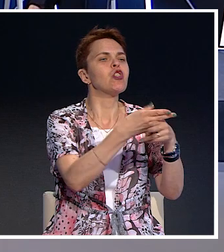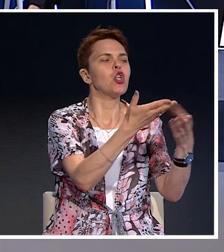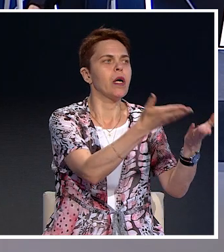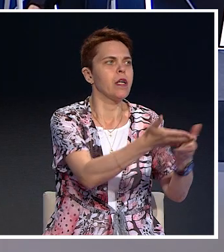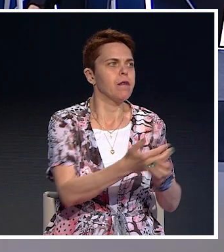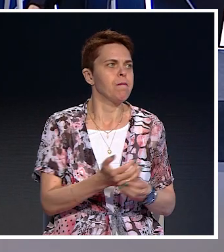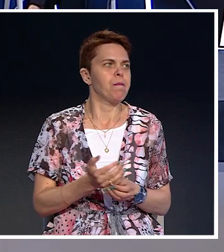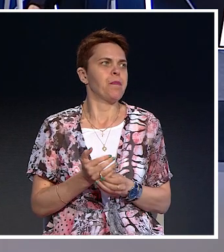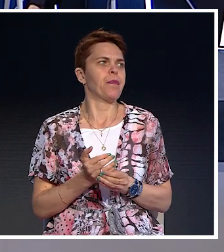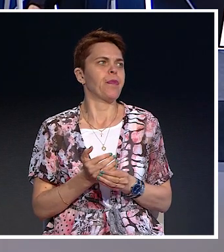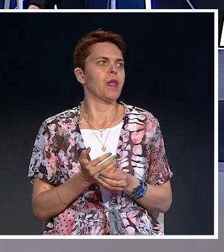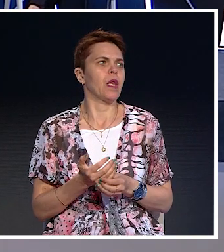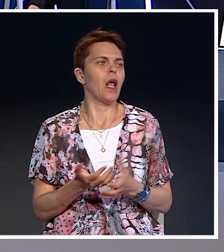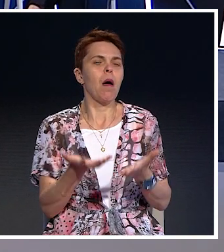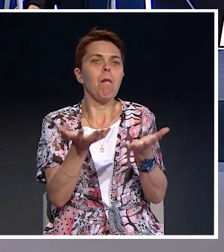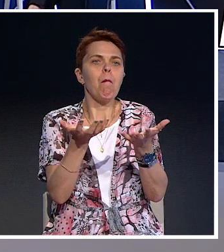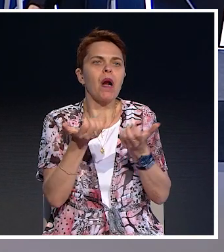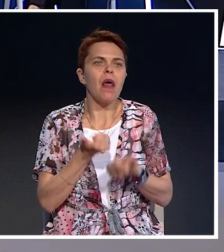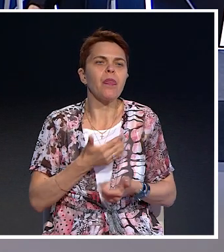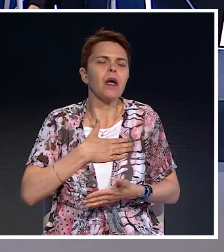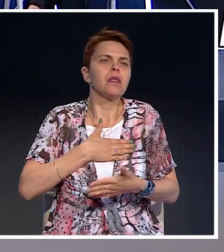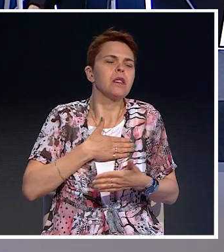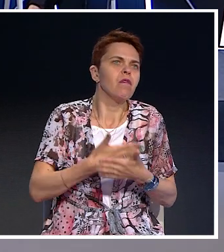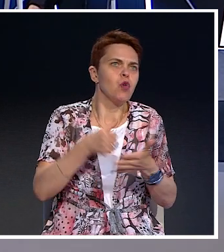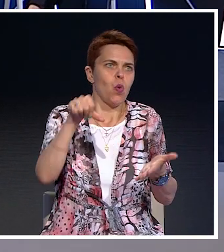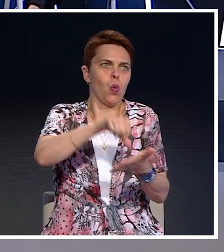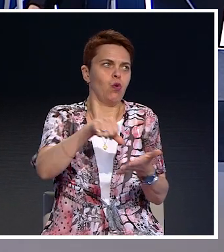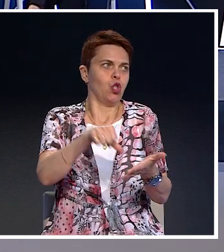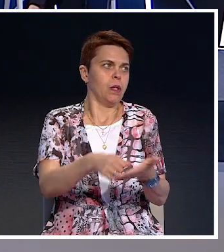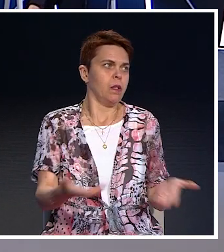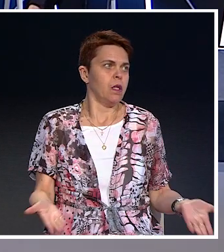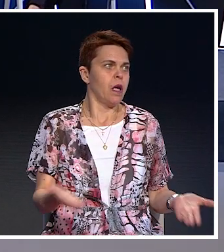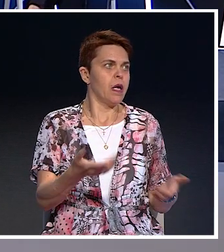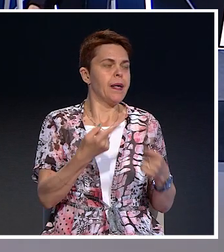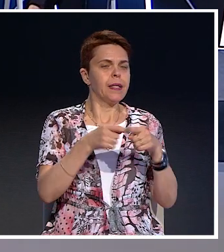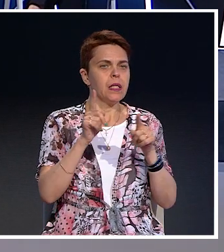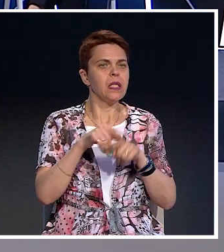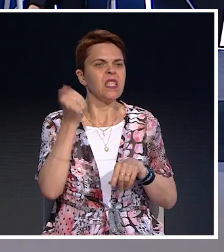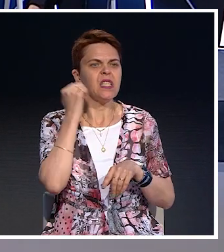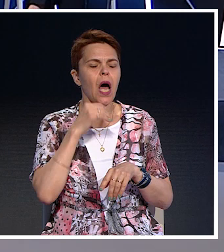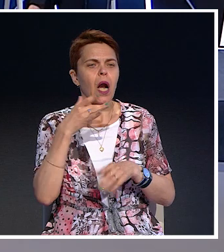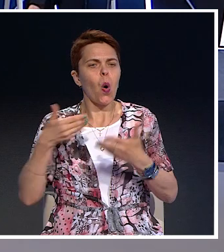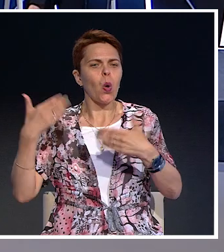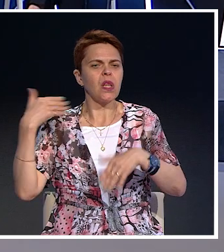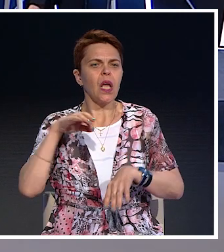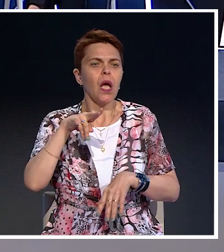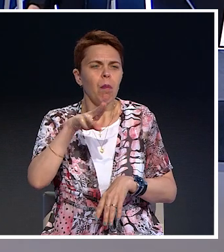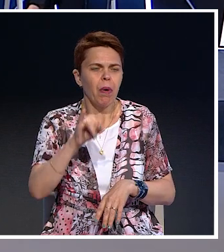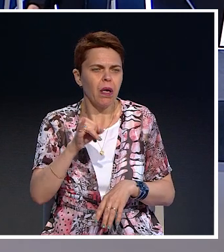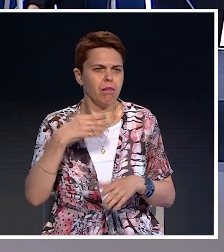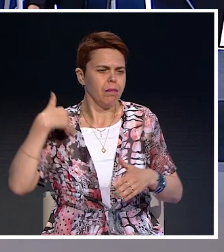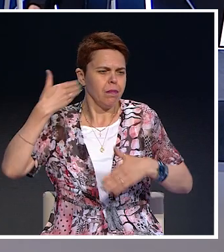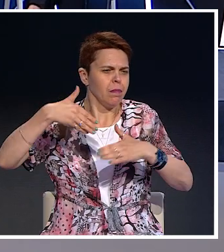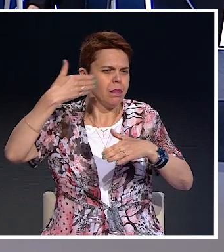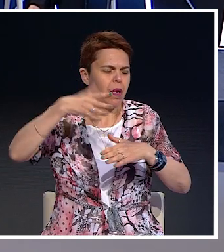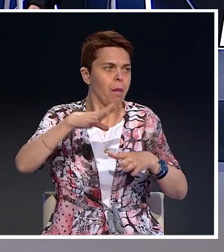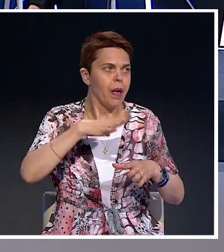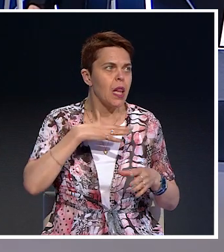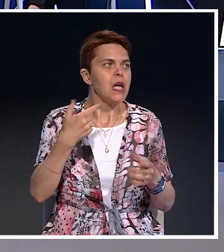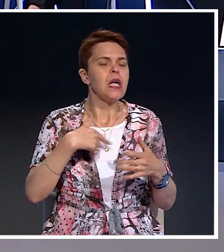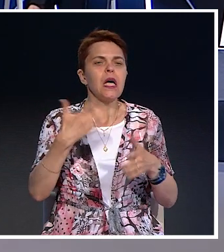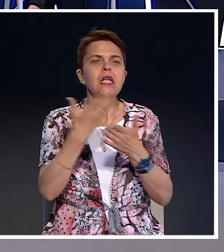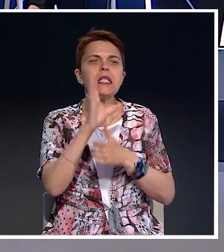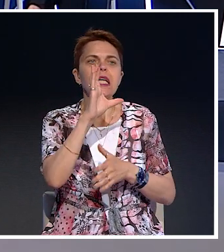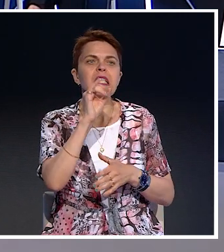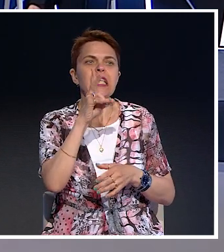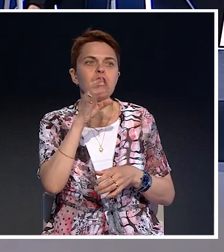жінкам брати активнішу участь? Звичайно, що питання стереотипів, про які Оля вже сказала, і сексистської